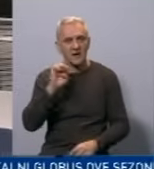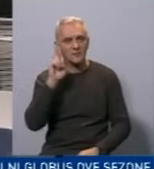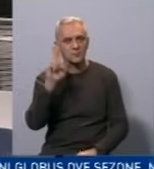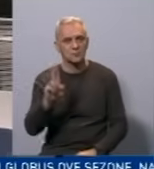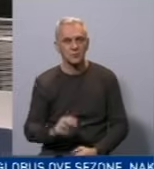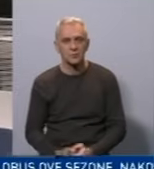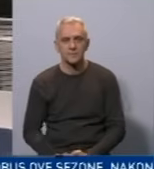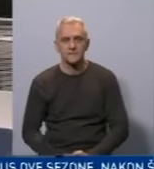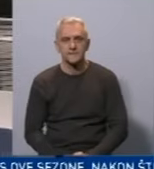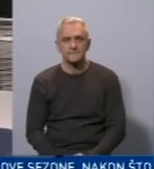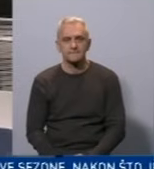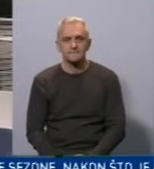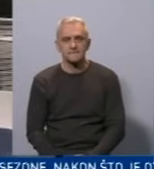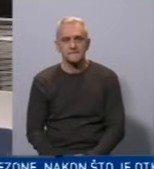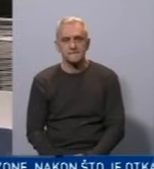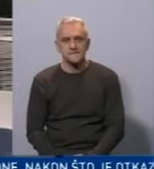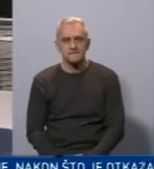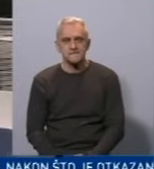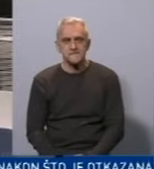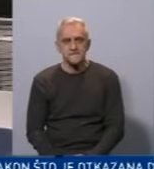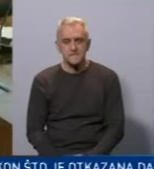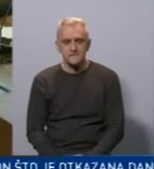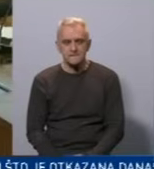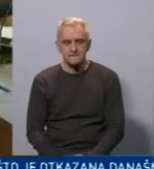sa Evropskom unijom.